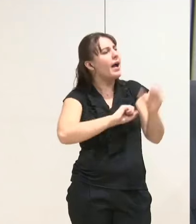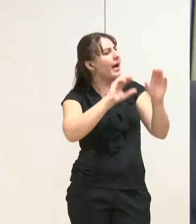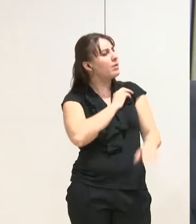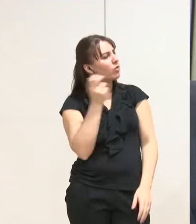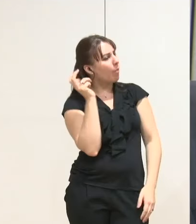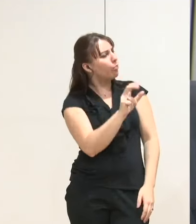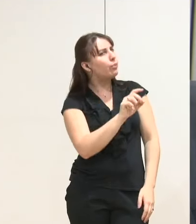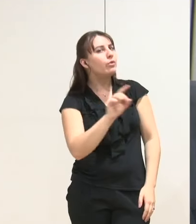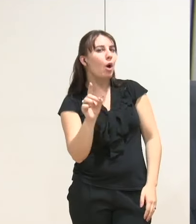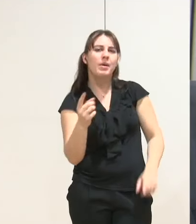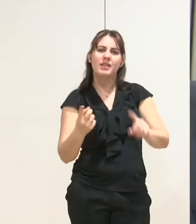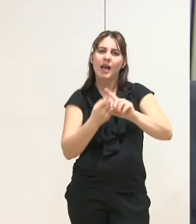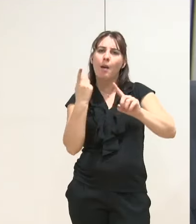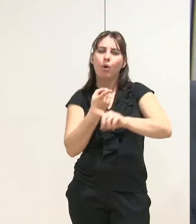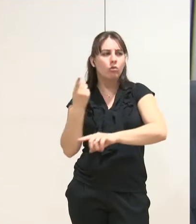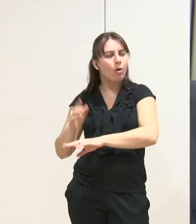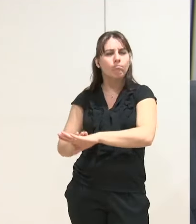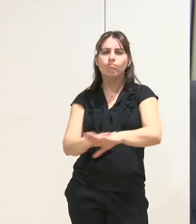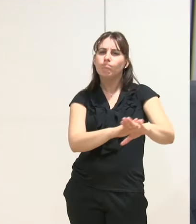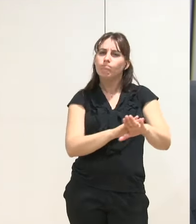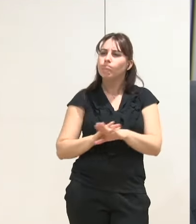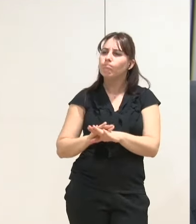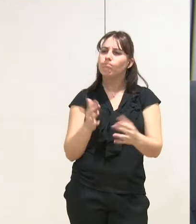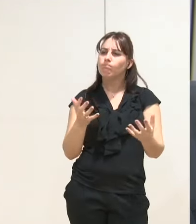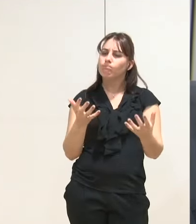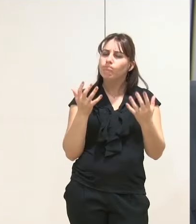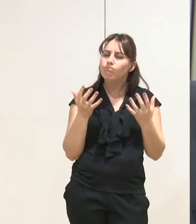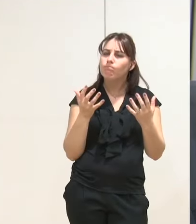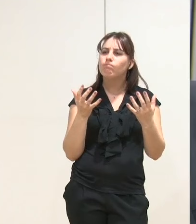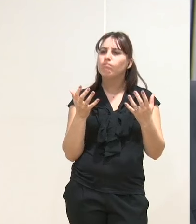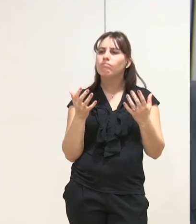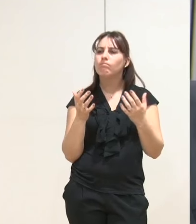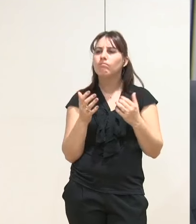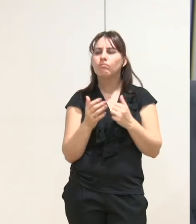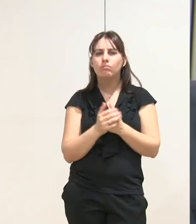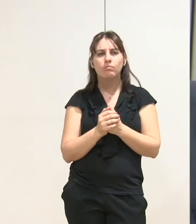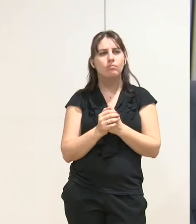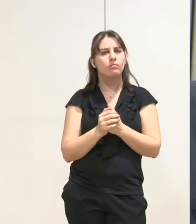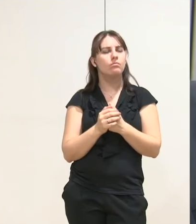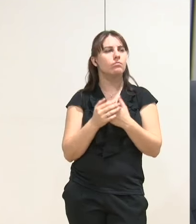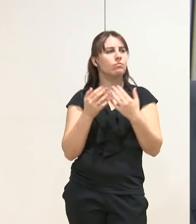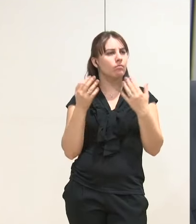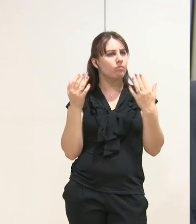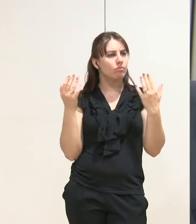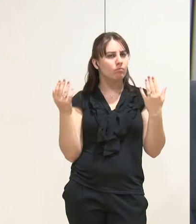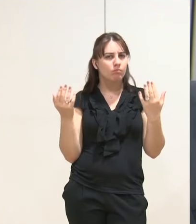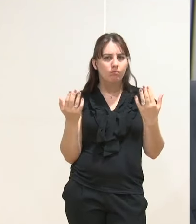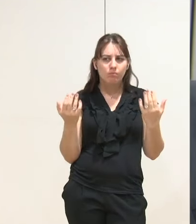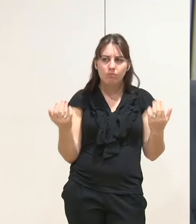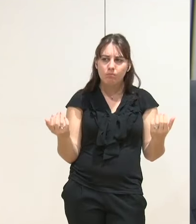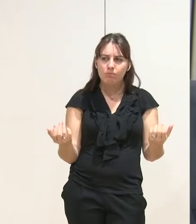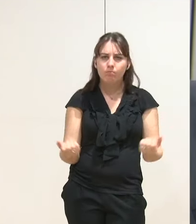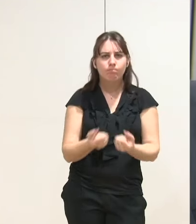mais c'est toujours important de souligner à quel point le le temps de l'action